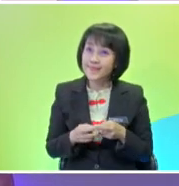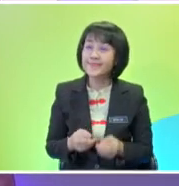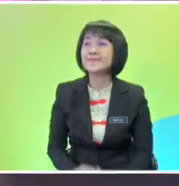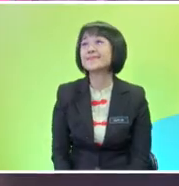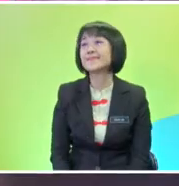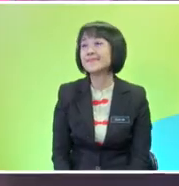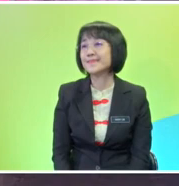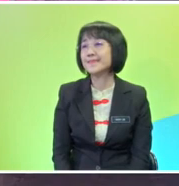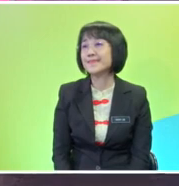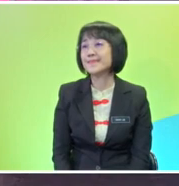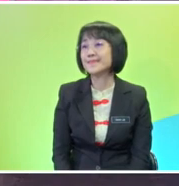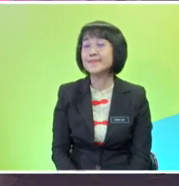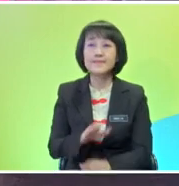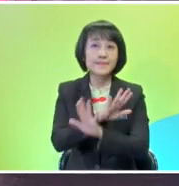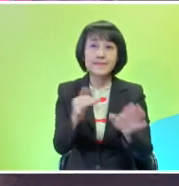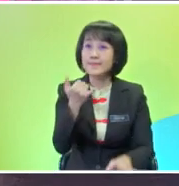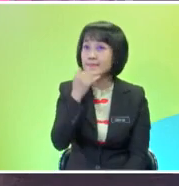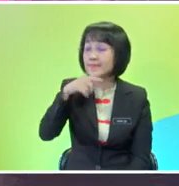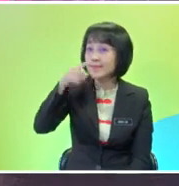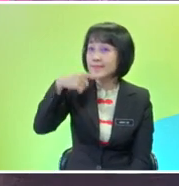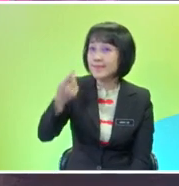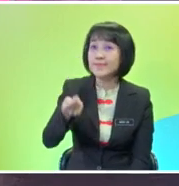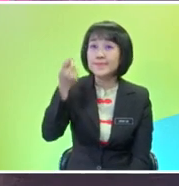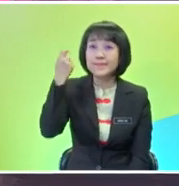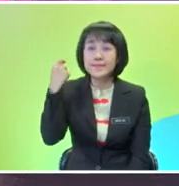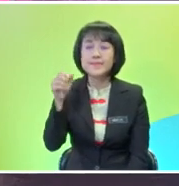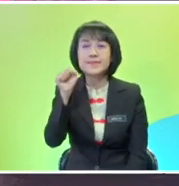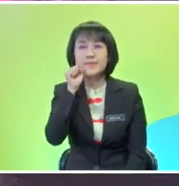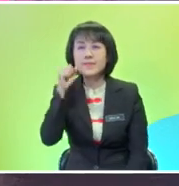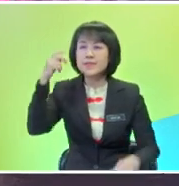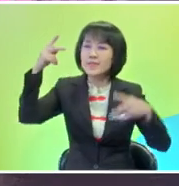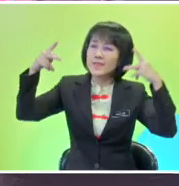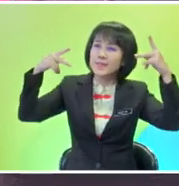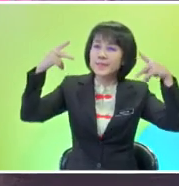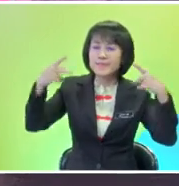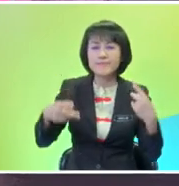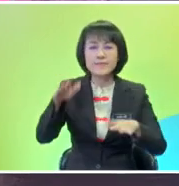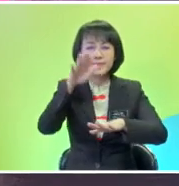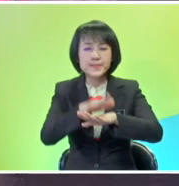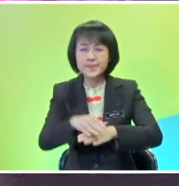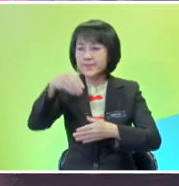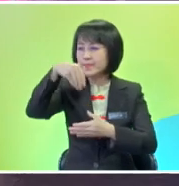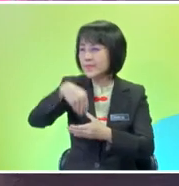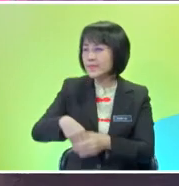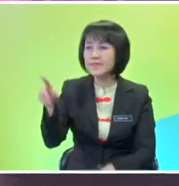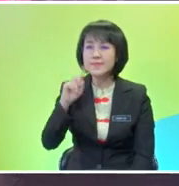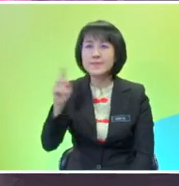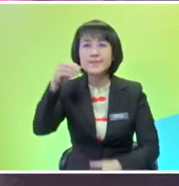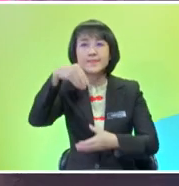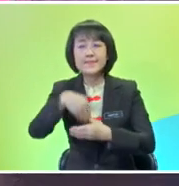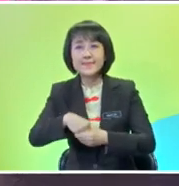ruang jangan salah sebut tadi kakak Mira pun pening kan di atas di dalam mana Di